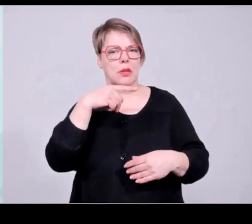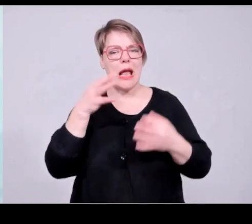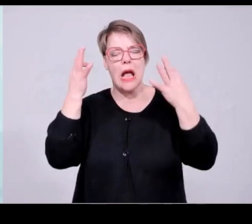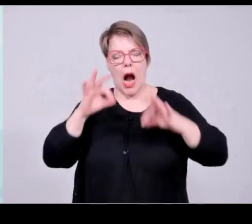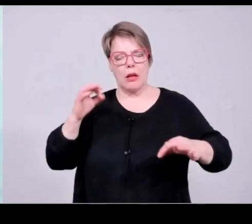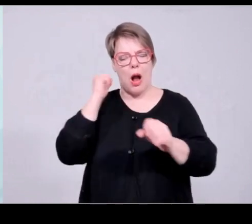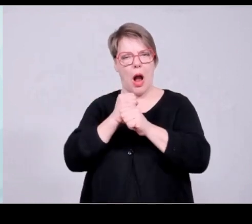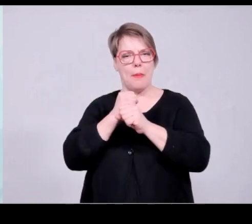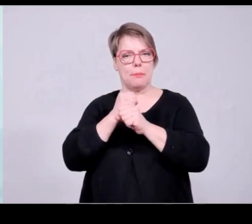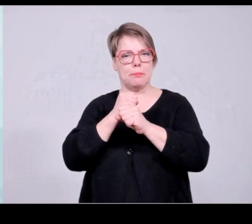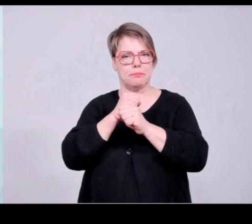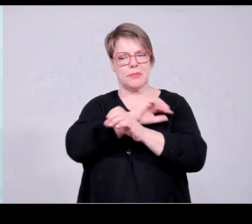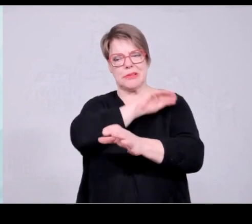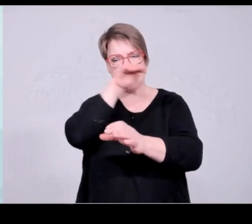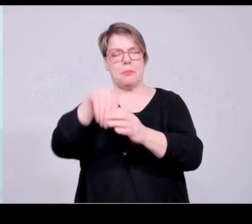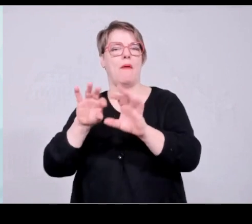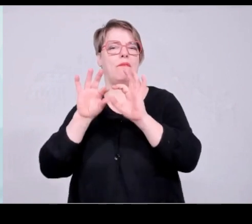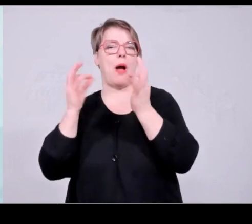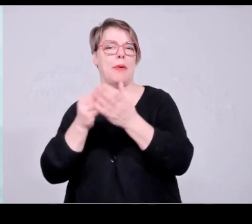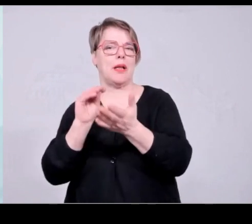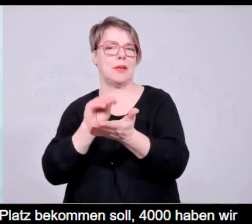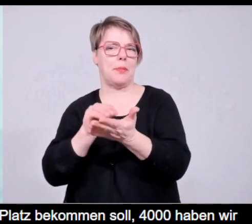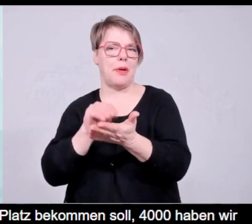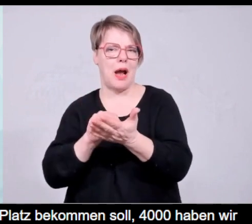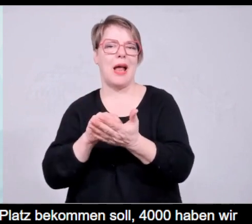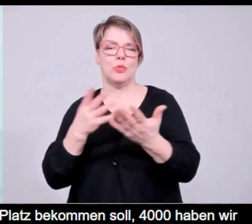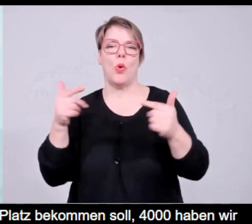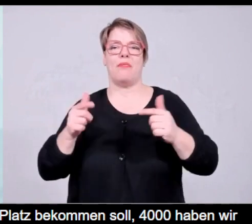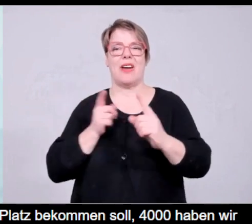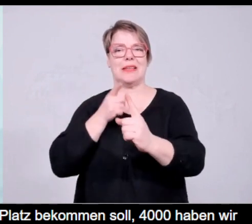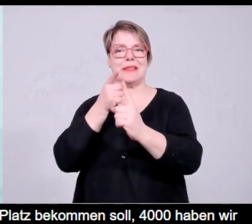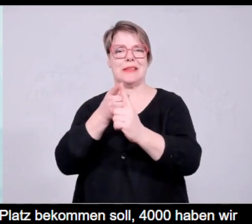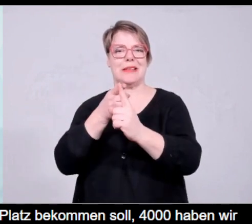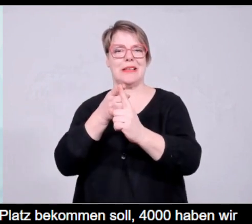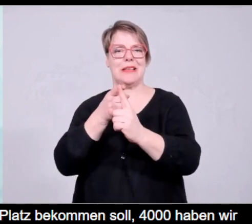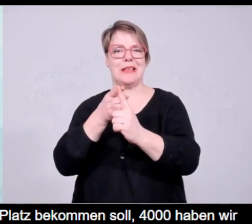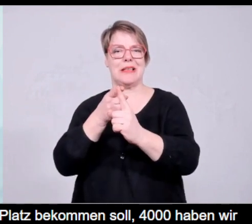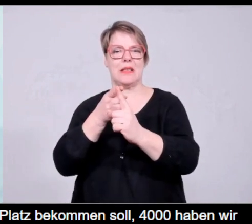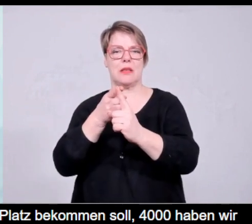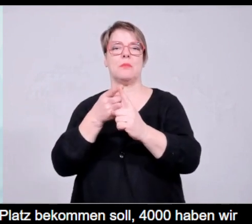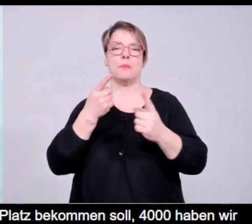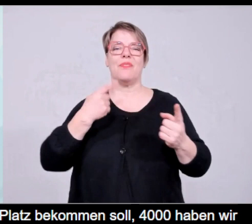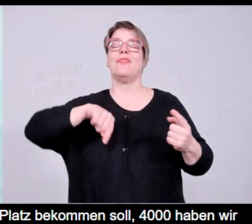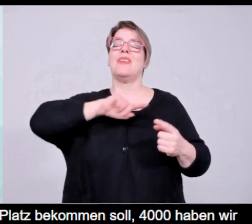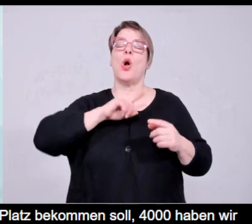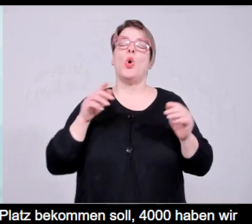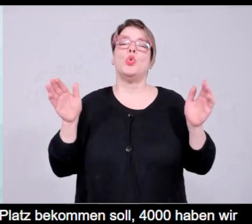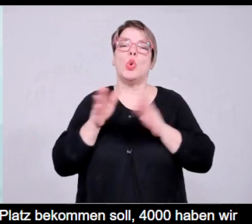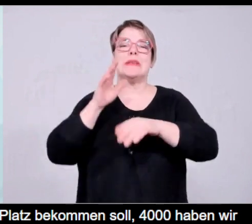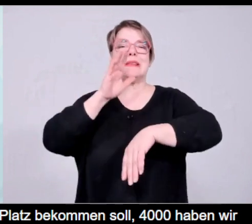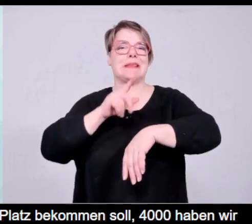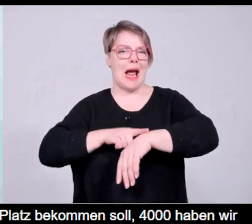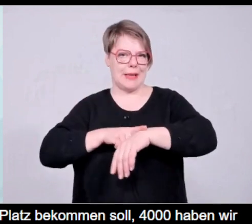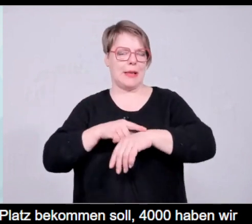pflegenden Angehörigen natürlich auch Entlastung brauchen. Wir dürfen bei allen Bedingungen der Arbeitsbedingungen der Pflege nicht